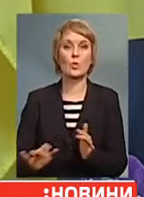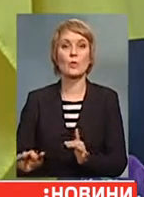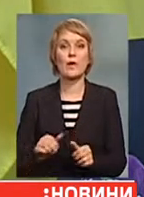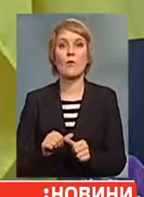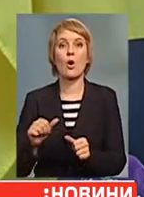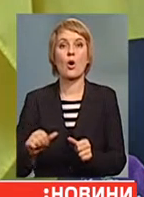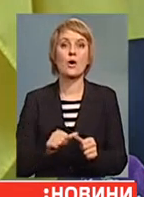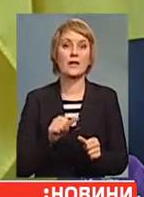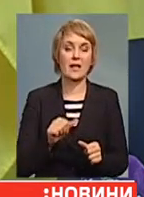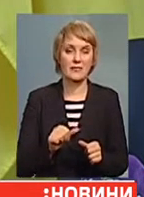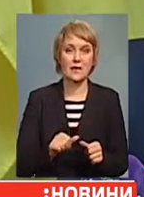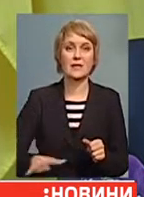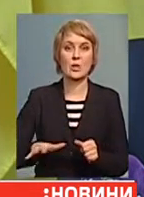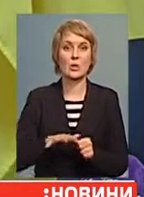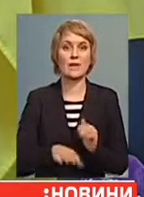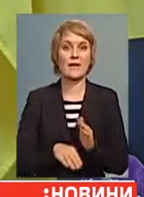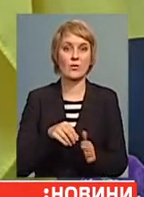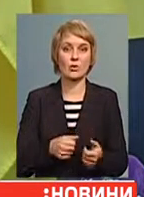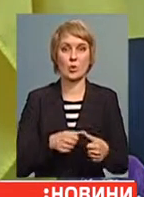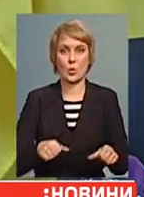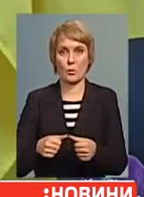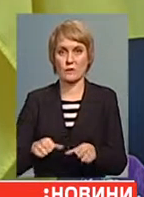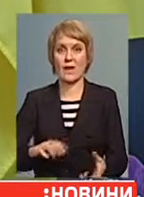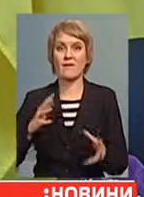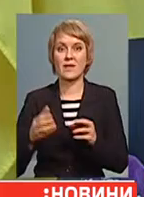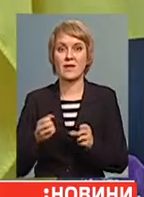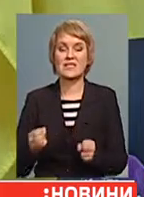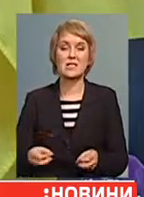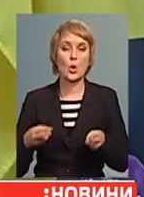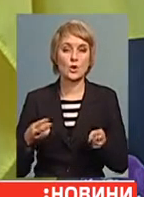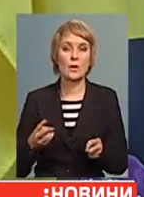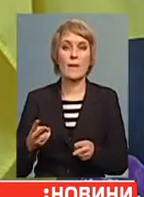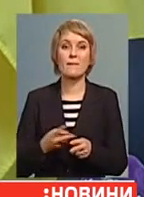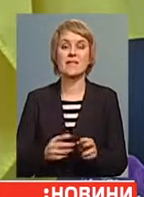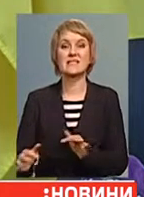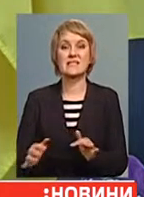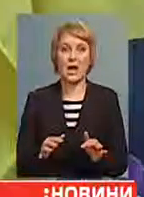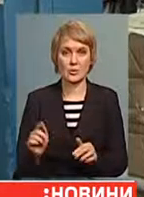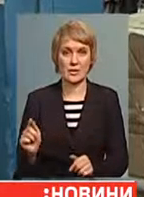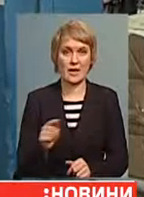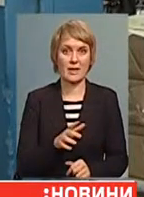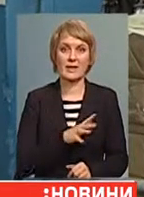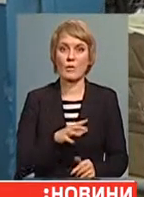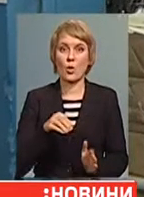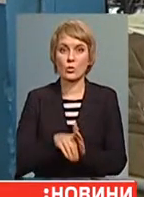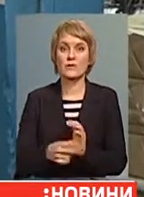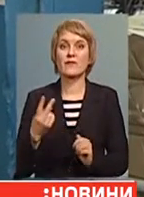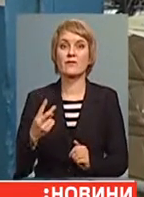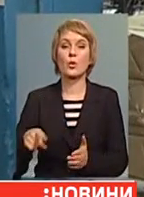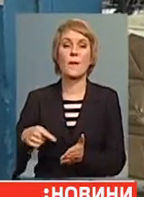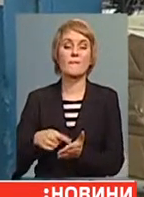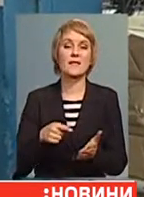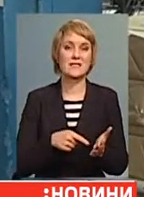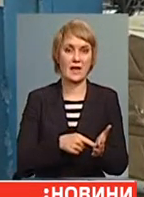виборчих комісій, внаслідок злочинної бездіяльності яких не відбулося голосування в двох містах Донецької області. Член